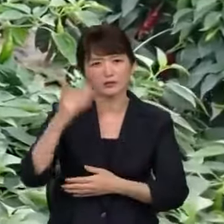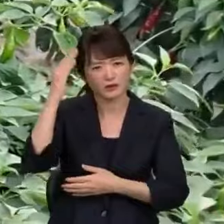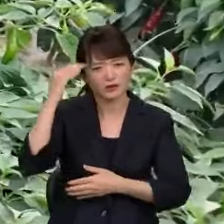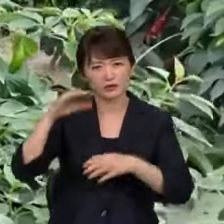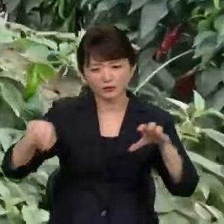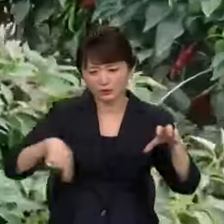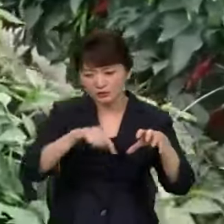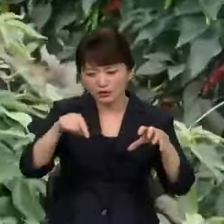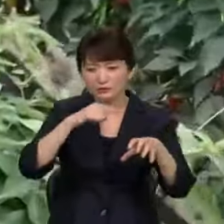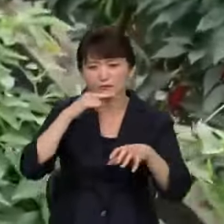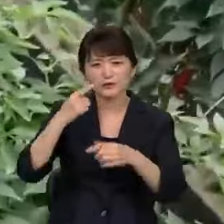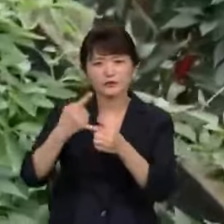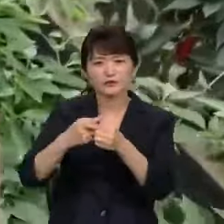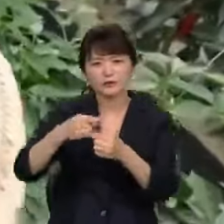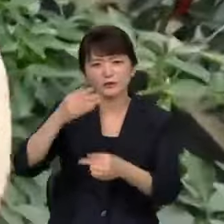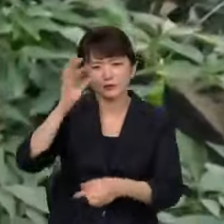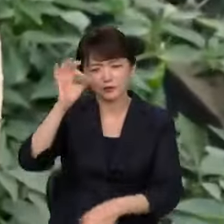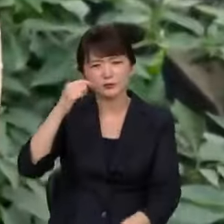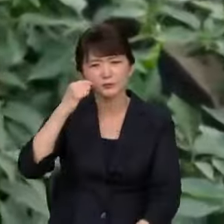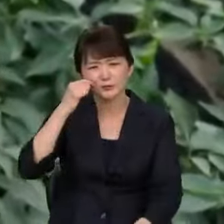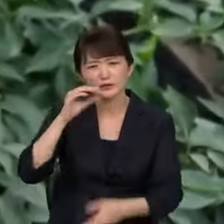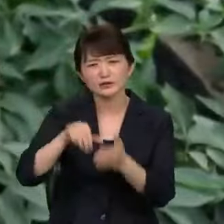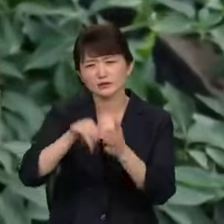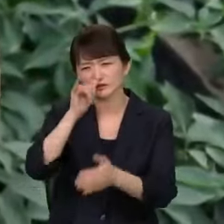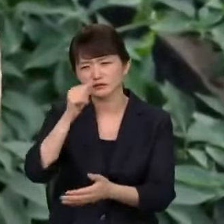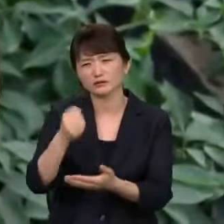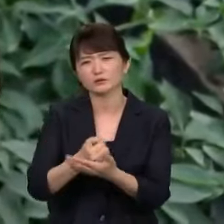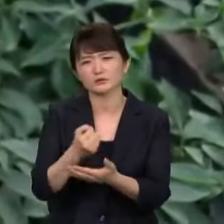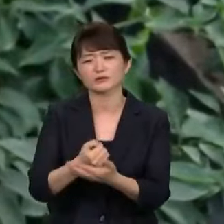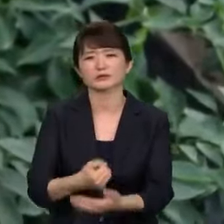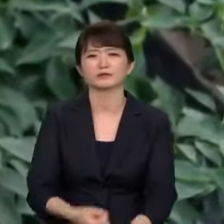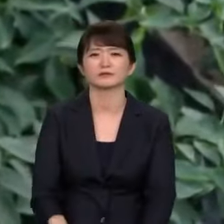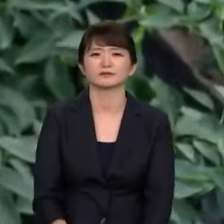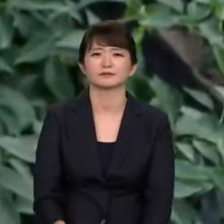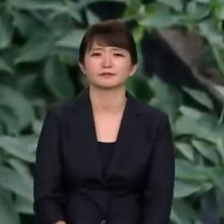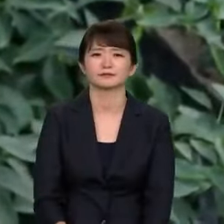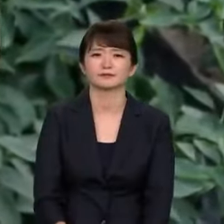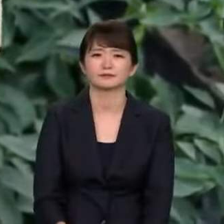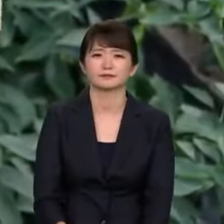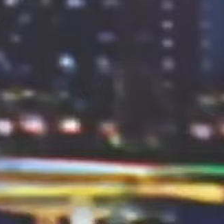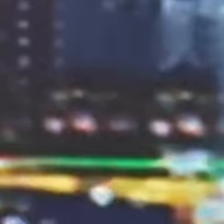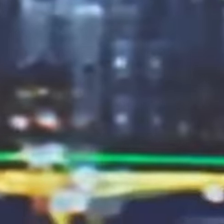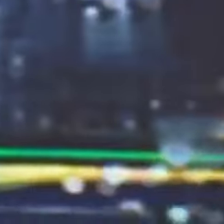날이 올 수도 있습니다. 밀착 카메라 정희윤입니다.